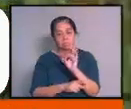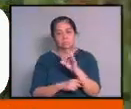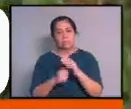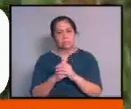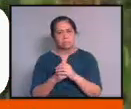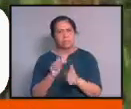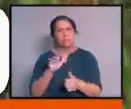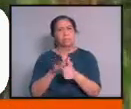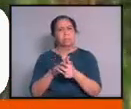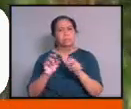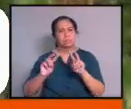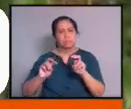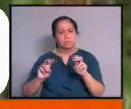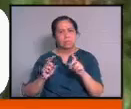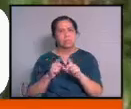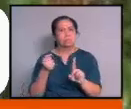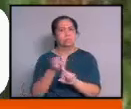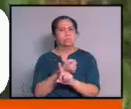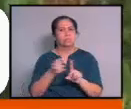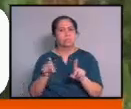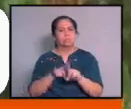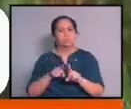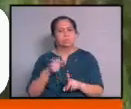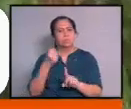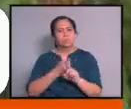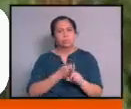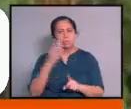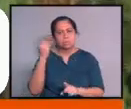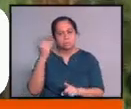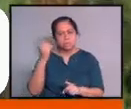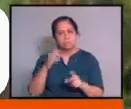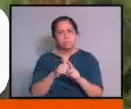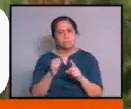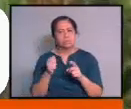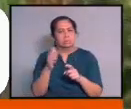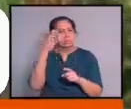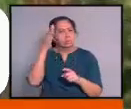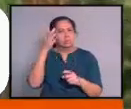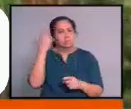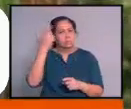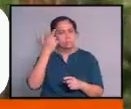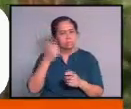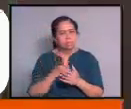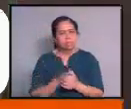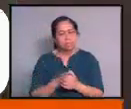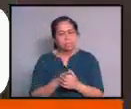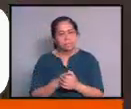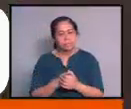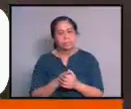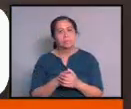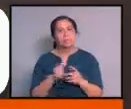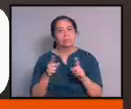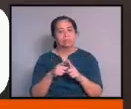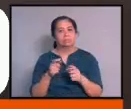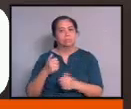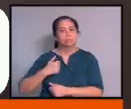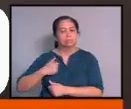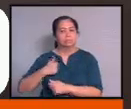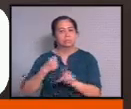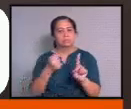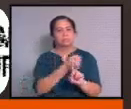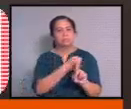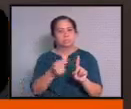17, lumalabas sa imbestigasyon na sinaktan din siya noong September 14 sa hindi pa malamang dahilan. Ang mga kadeteng nanakit